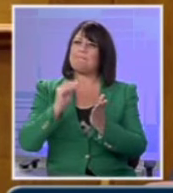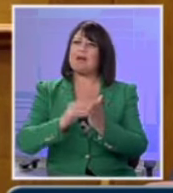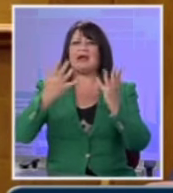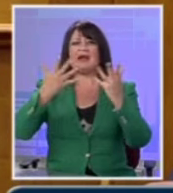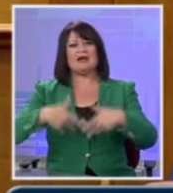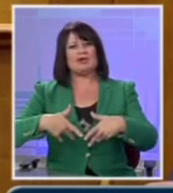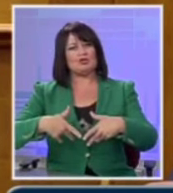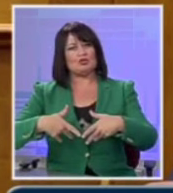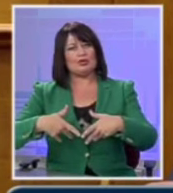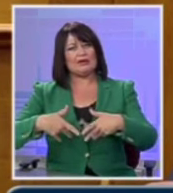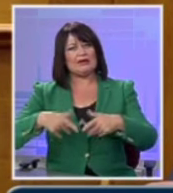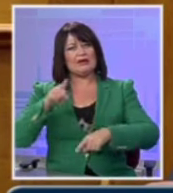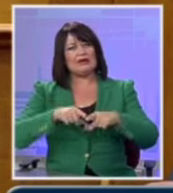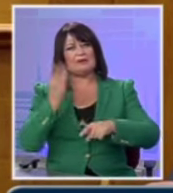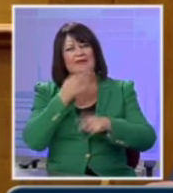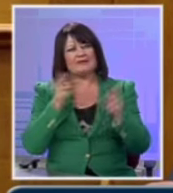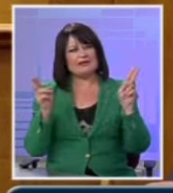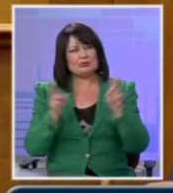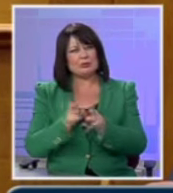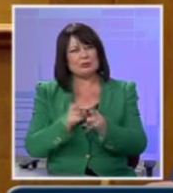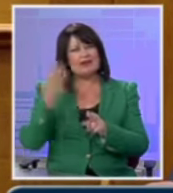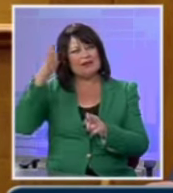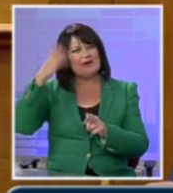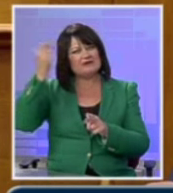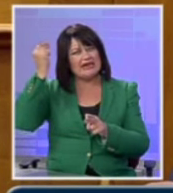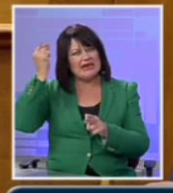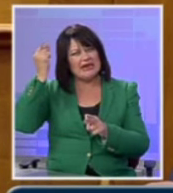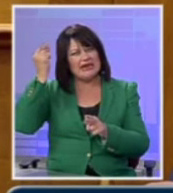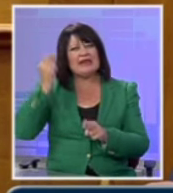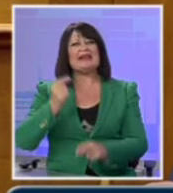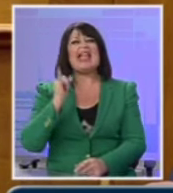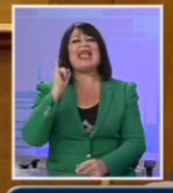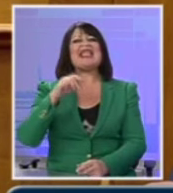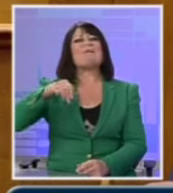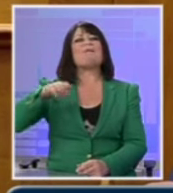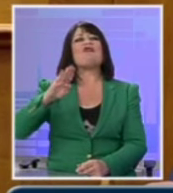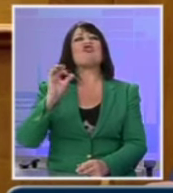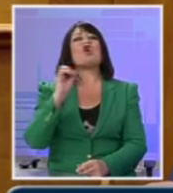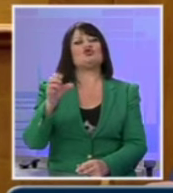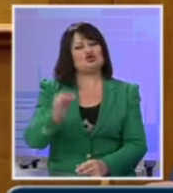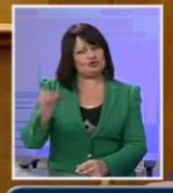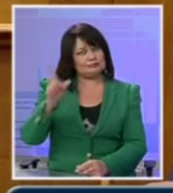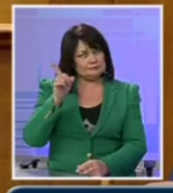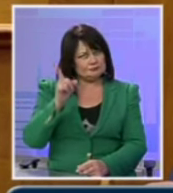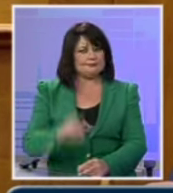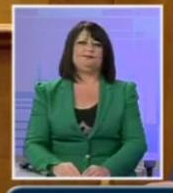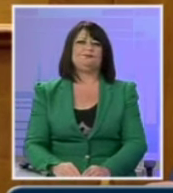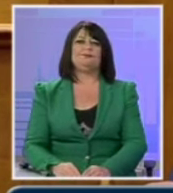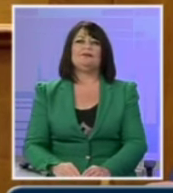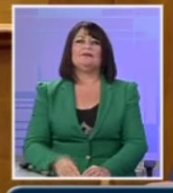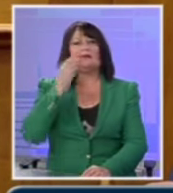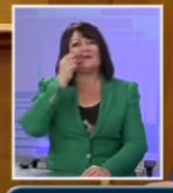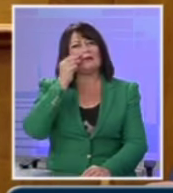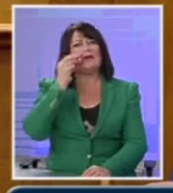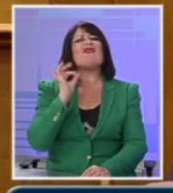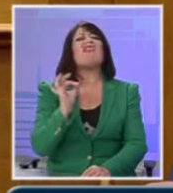έστω και με περιορισμένο αριθμό μαθητών, των γυμνασίων λυκείων στην Ήβρο. ΜΟΕ προωθούμε και με τη ΦΥΡΟΜ και θα την προωθήσουμε